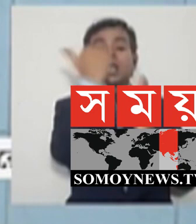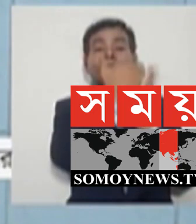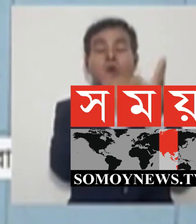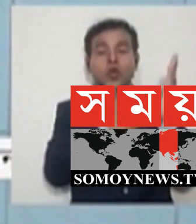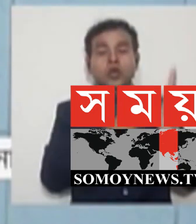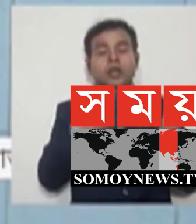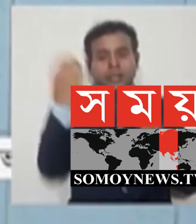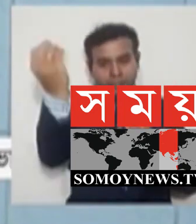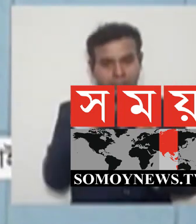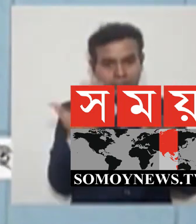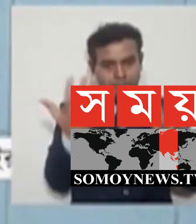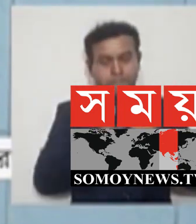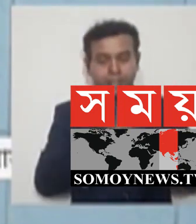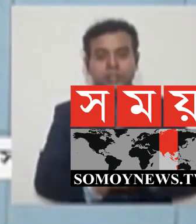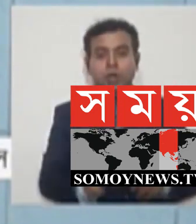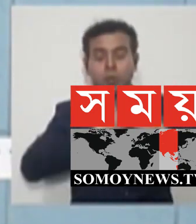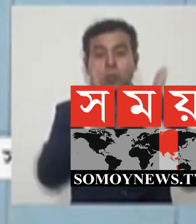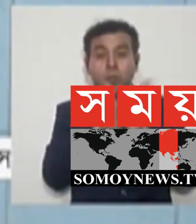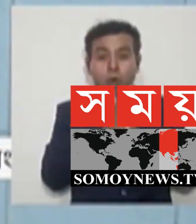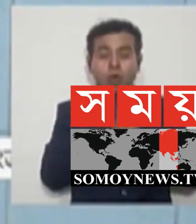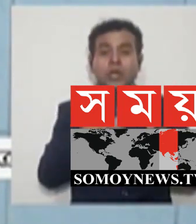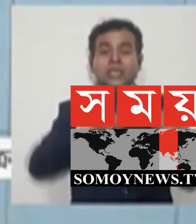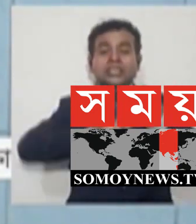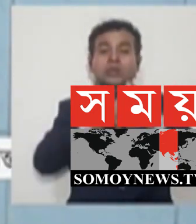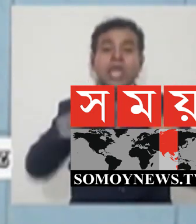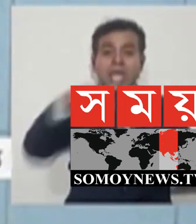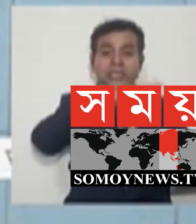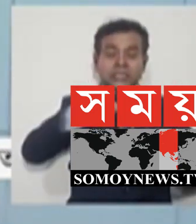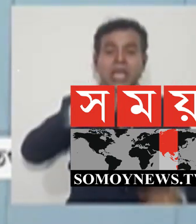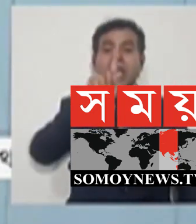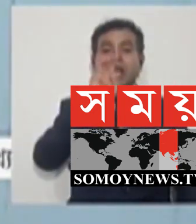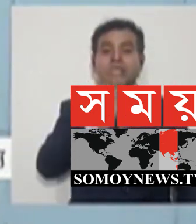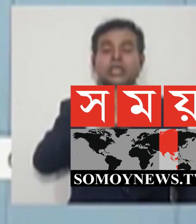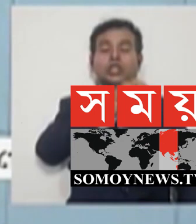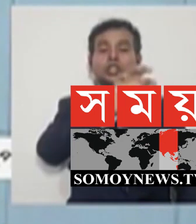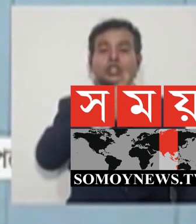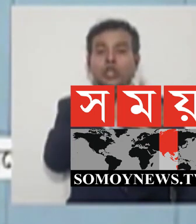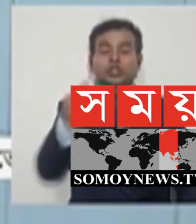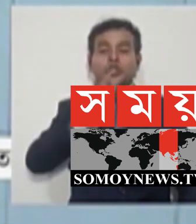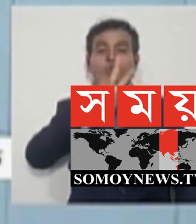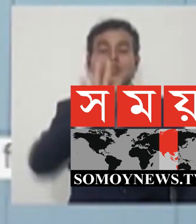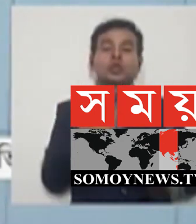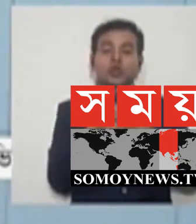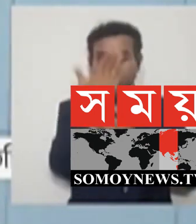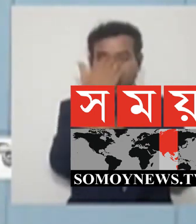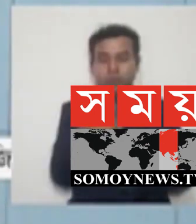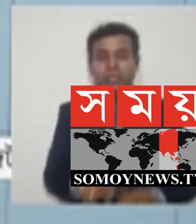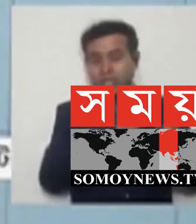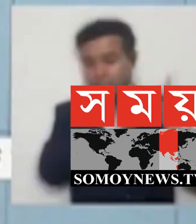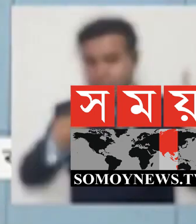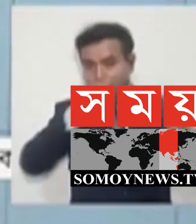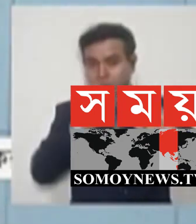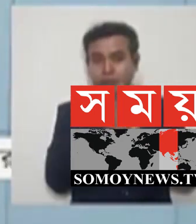মোট শনাক্ত হয়েছে 24 ঘন্টায় 1,624 জন এবং এ পর্যন্ত 20,287 জন দক্ষিণ পূর্ব